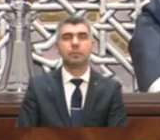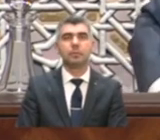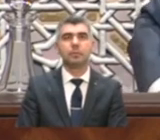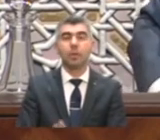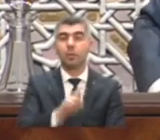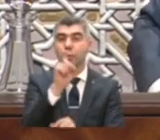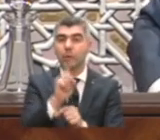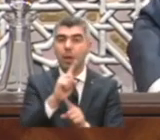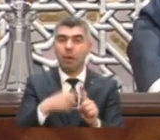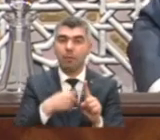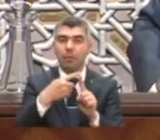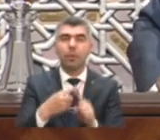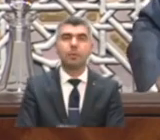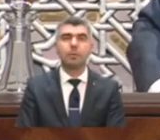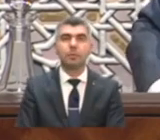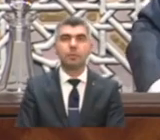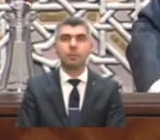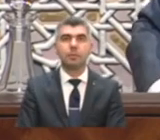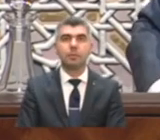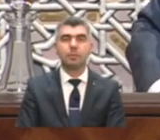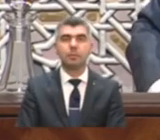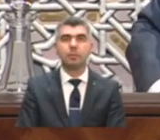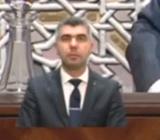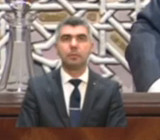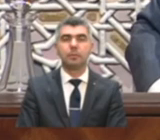من تعقيب إضافي آخر؟